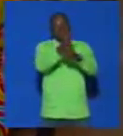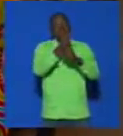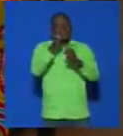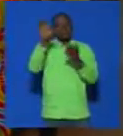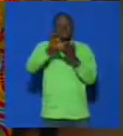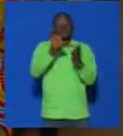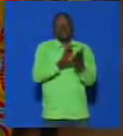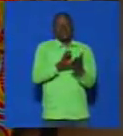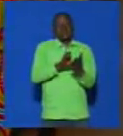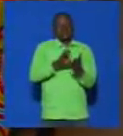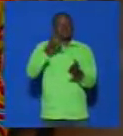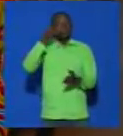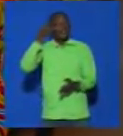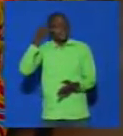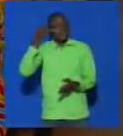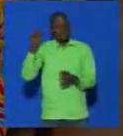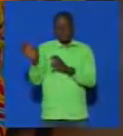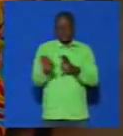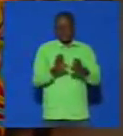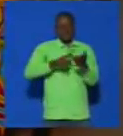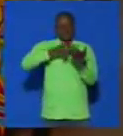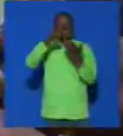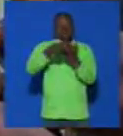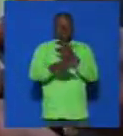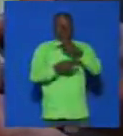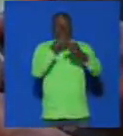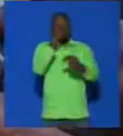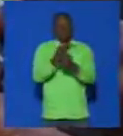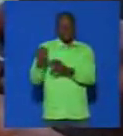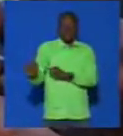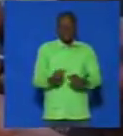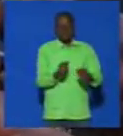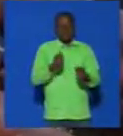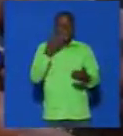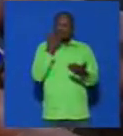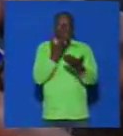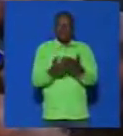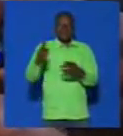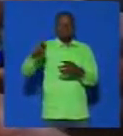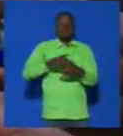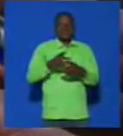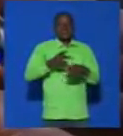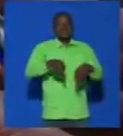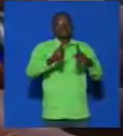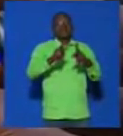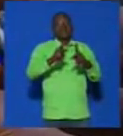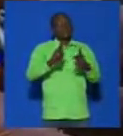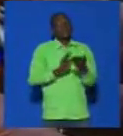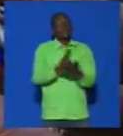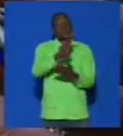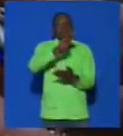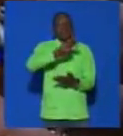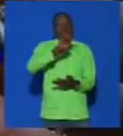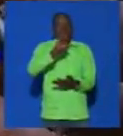convention de minamata du japon à formuler un plan d'action national les bonnes pratiques qui permettent d'utiliser au moins le mérite